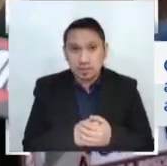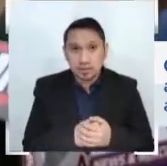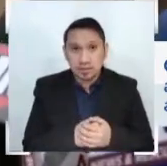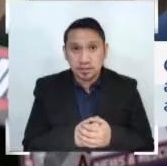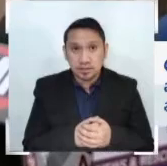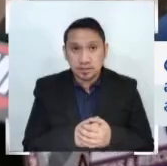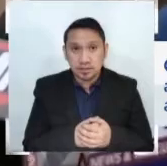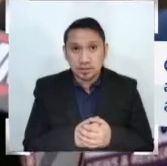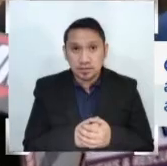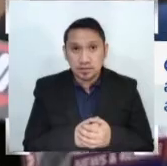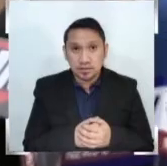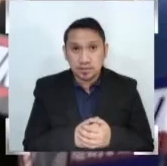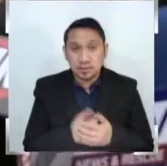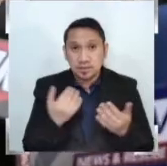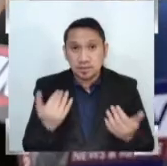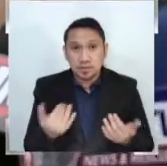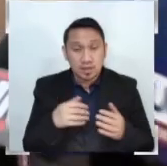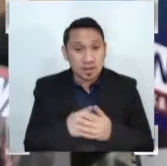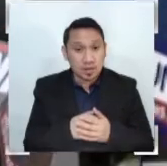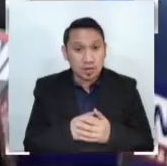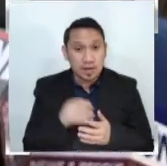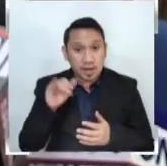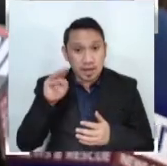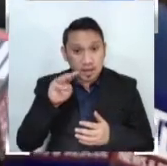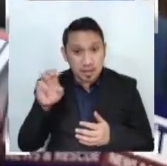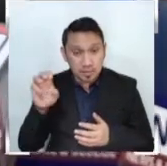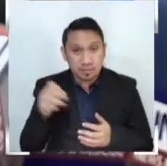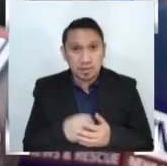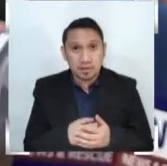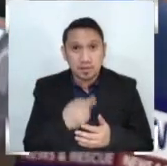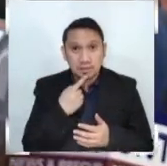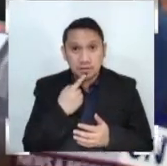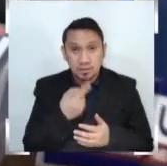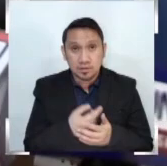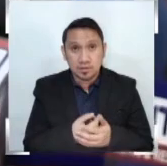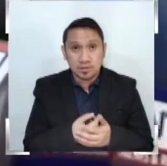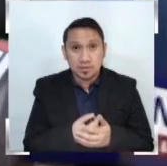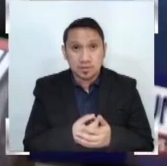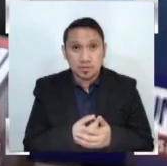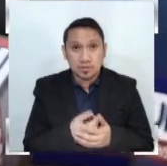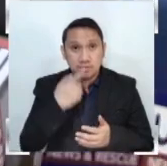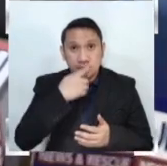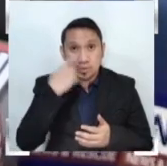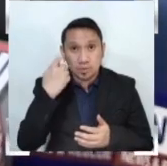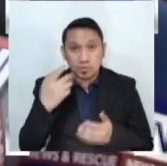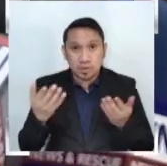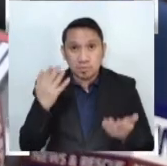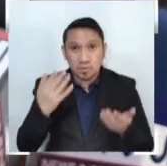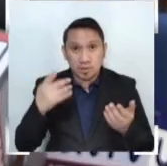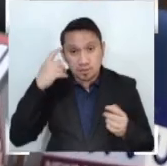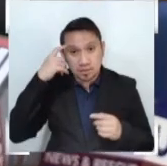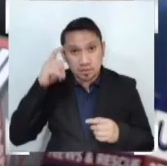Pangulo. Ang kapatid ng Pangulo na si Senador Amy Marcos, tinawag yan na veto spree dahil daw sa di pagkakaunawaan ng legislatura